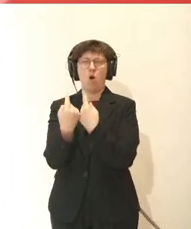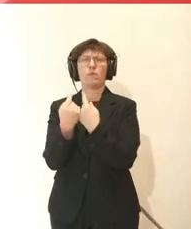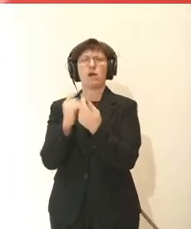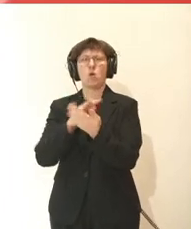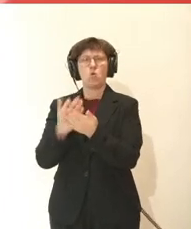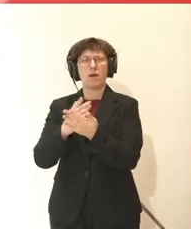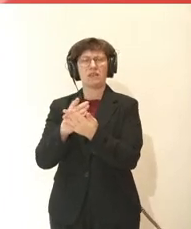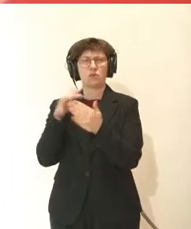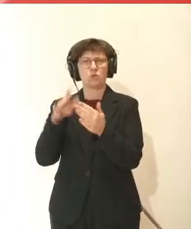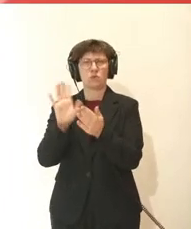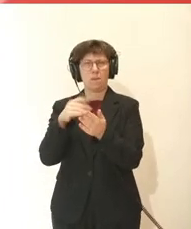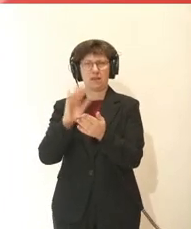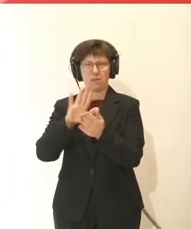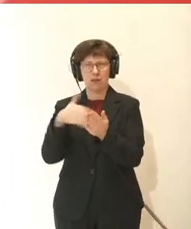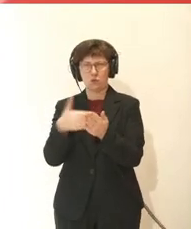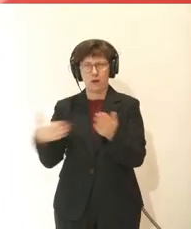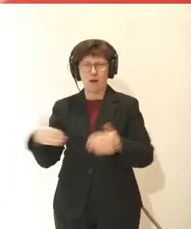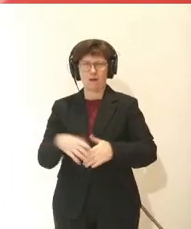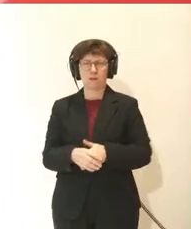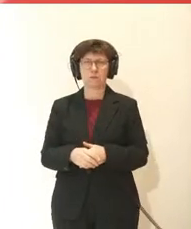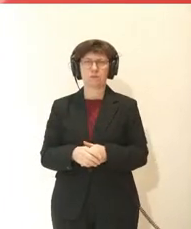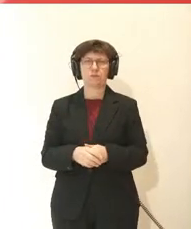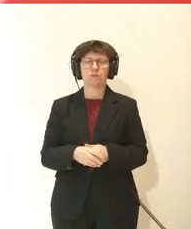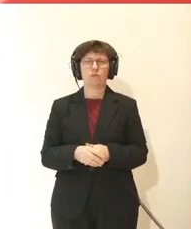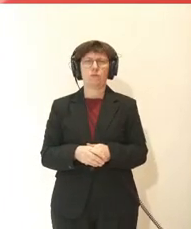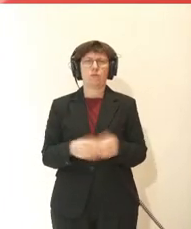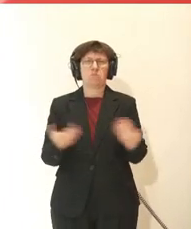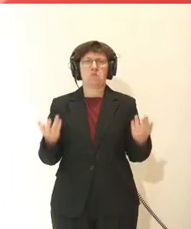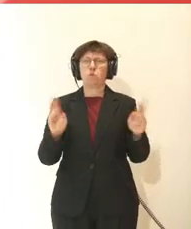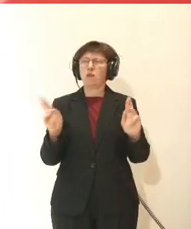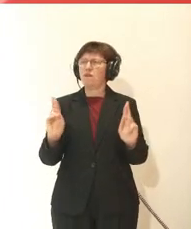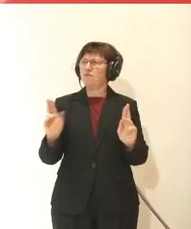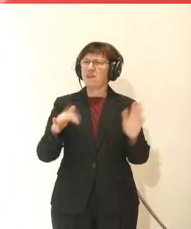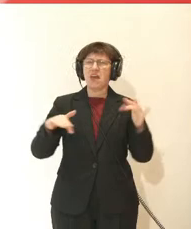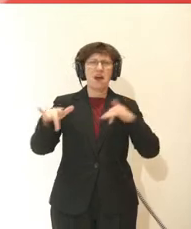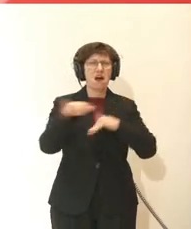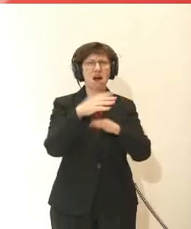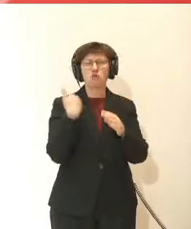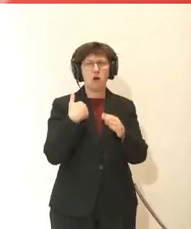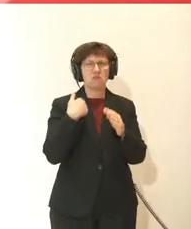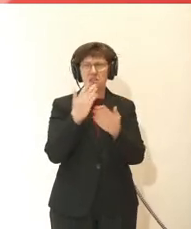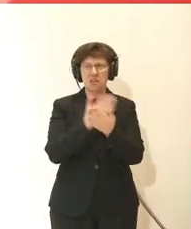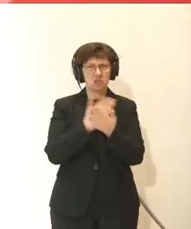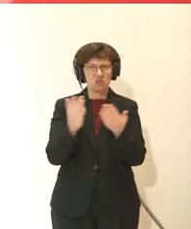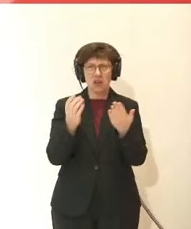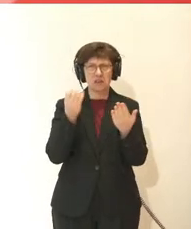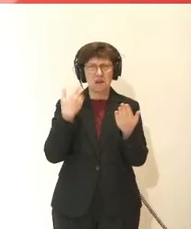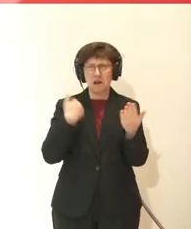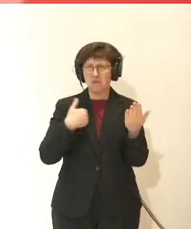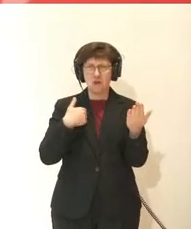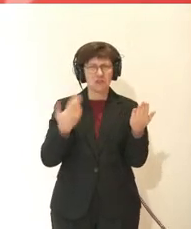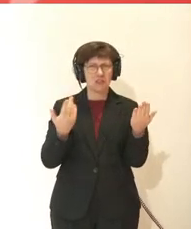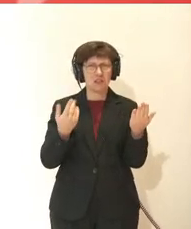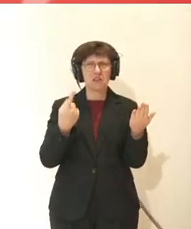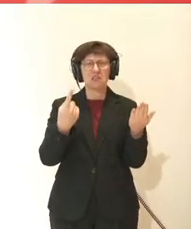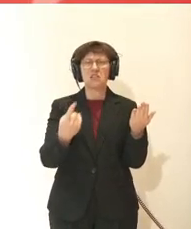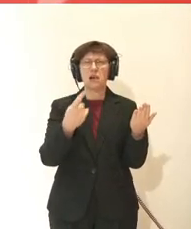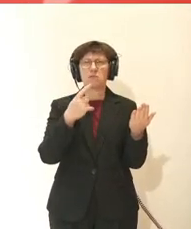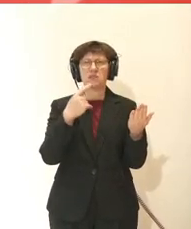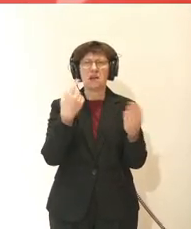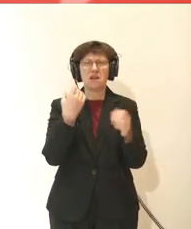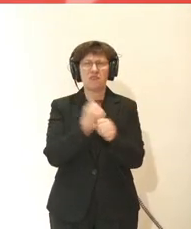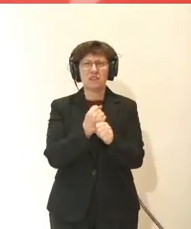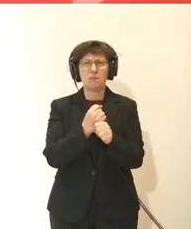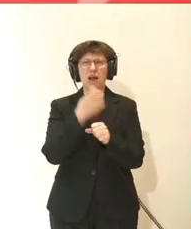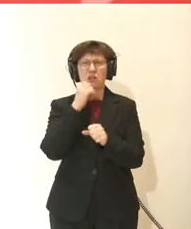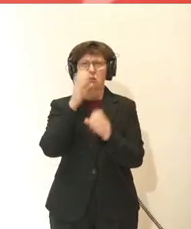übersetzt in gebärdensprache und für alle die sich noch nicht entscheiden konnten was sie vielleicht jetzt gleich